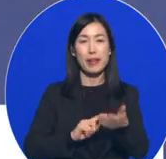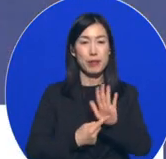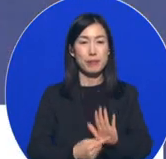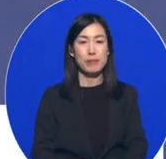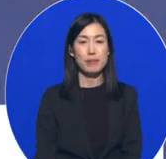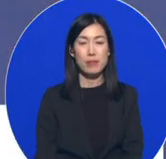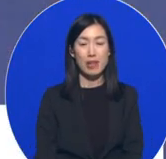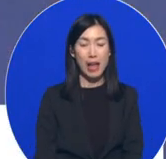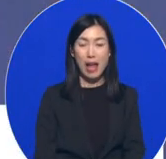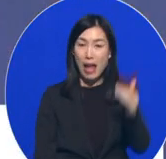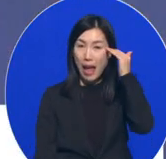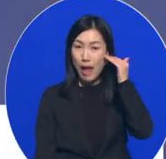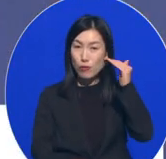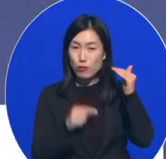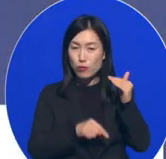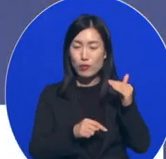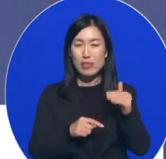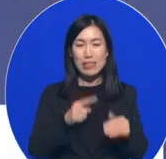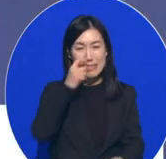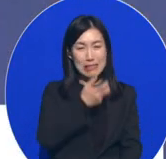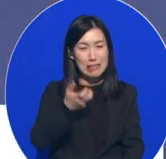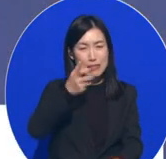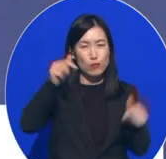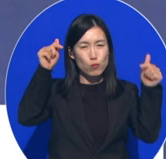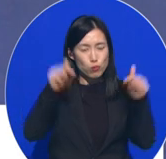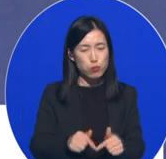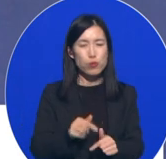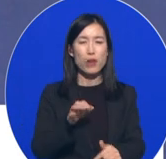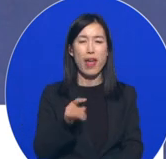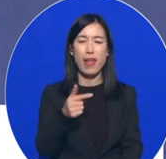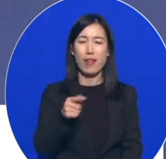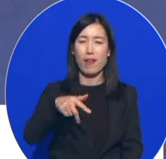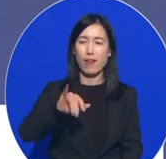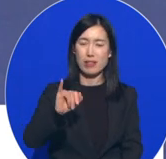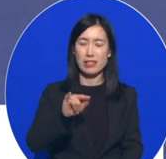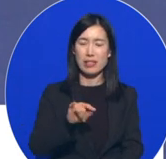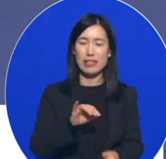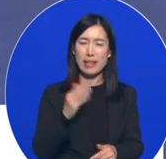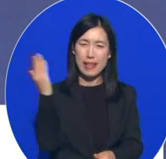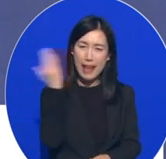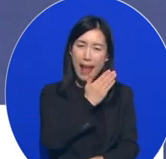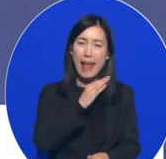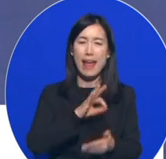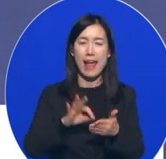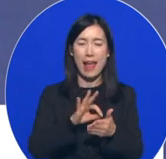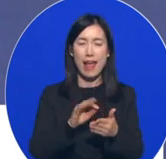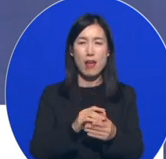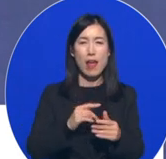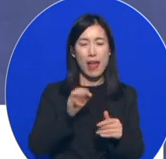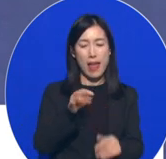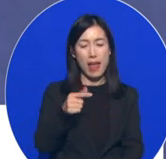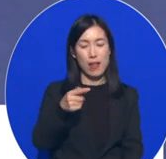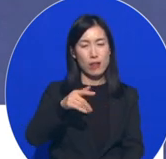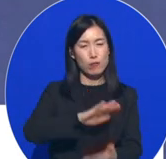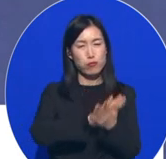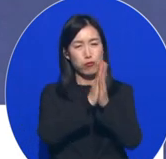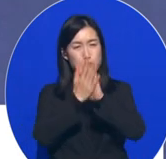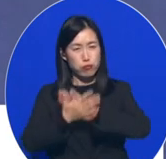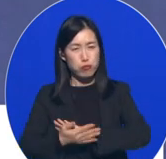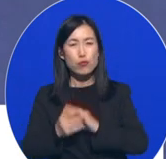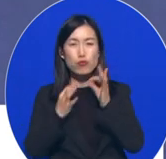대한민국이 무탄소 에너지 활용 확산에 앞장서면서 청정 에너지 전환을 위한 에이펙